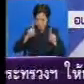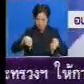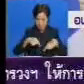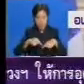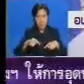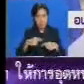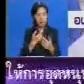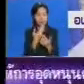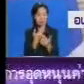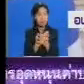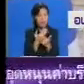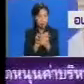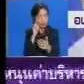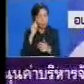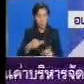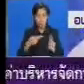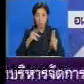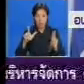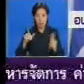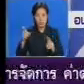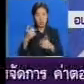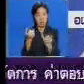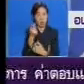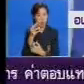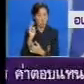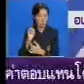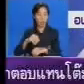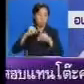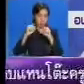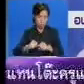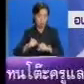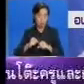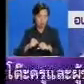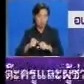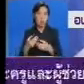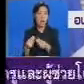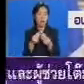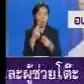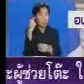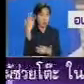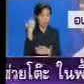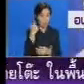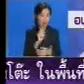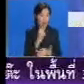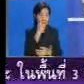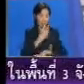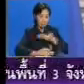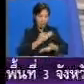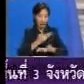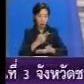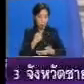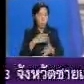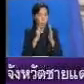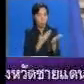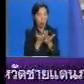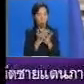2อีก 30,000 ล้านบาทได้รับการเห็นชอบจากที่ประชุมครม.นะครับหลังจากการจำหน่ายรอบแรกนั้นประสบความสำเร็จเป็นอย่างมากซึ่ง